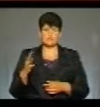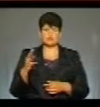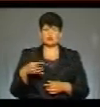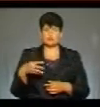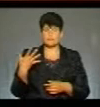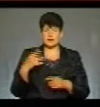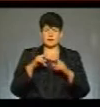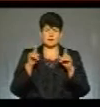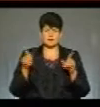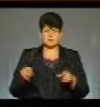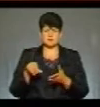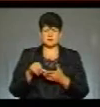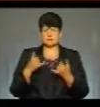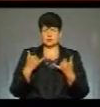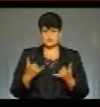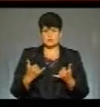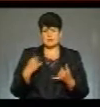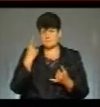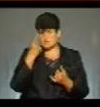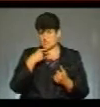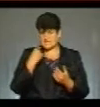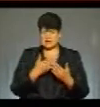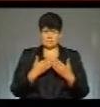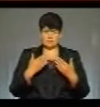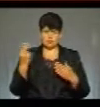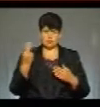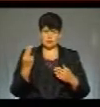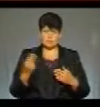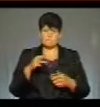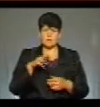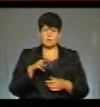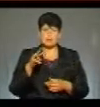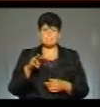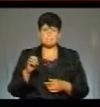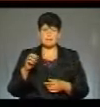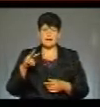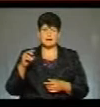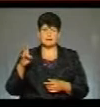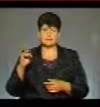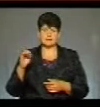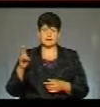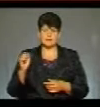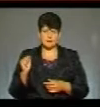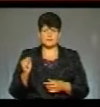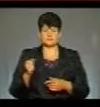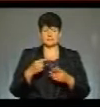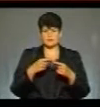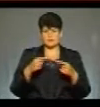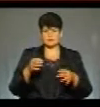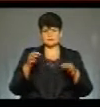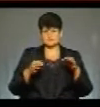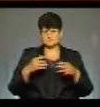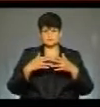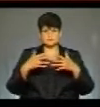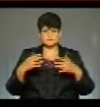45 картин представили сьогодні на персональній виставці художника Миколи Мельника «Акварелі». Пейзажі, натюрморти і портрети, написані у